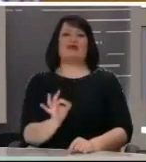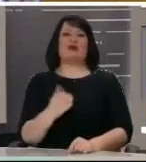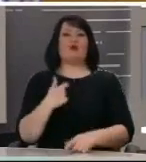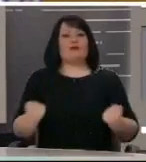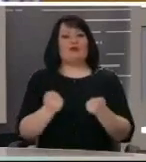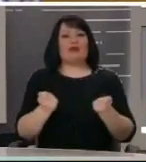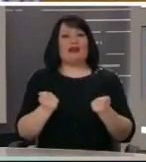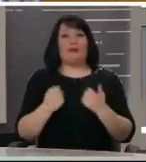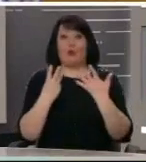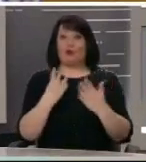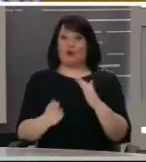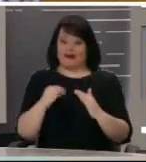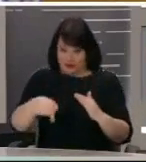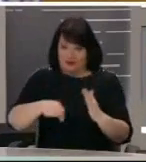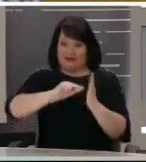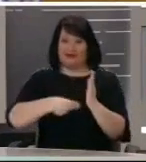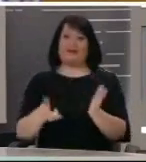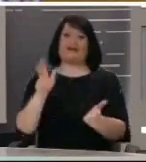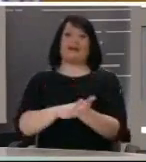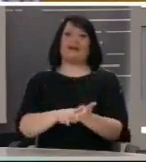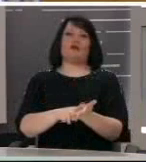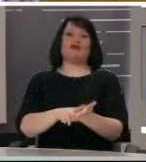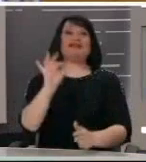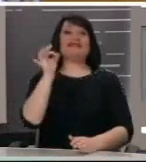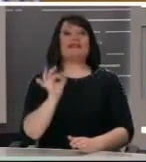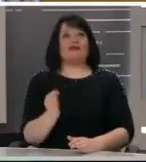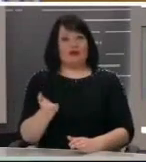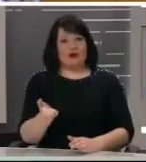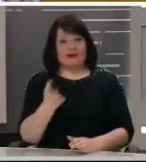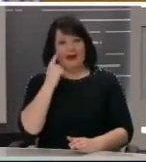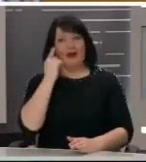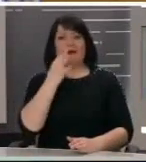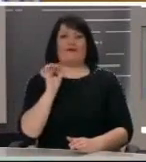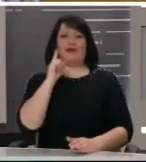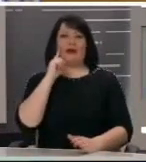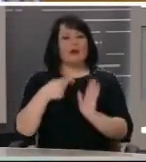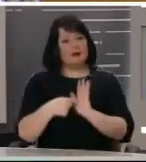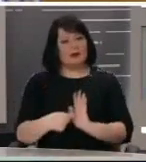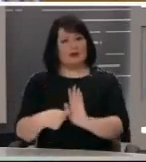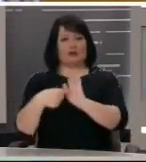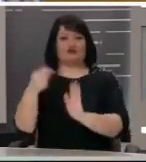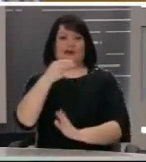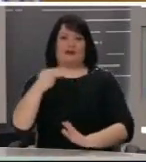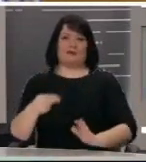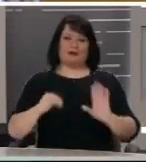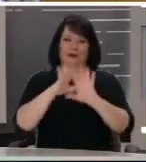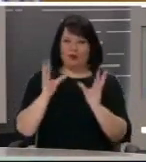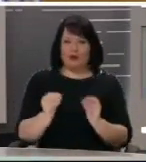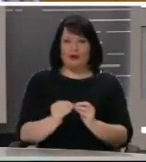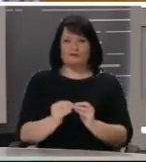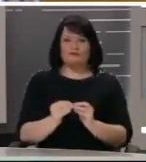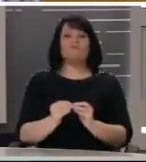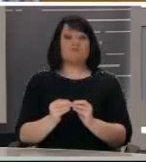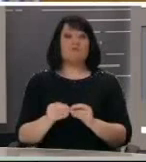την κύρωση 8 του Μάρτη αυτής της σύμβασης είναι μια εξαιρετική ευκαιρία για να αναδείξουμε τα ζητήματα αυτά. Είναι